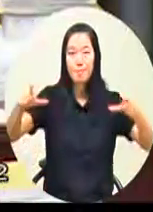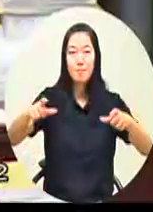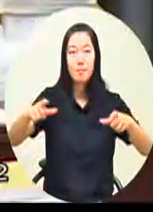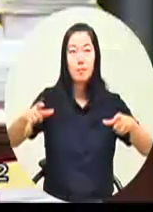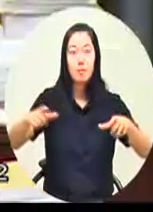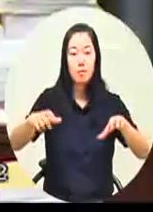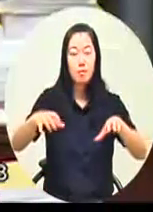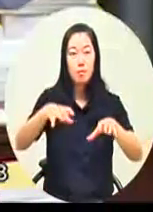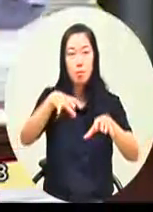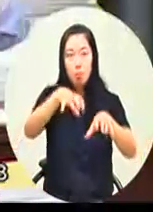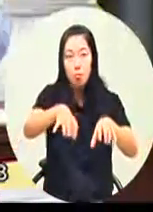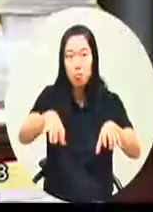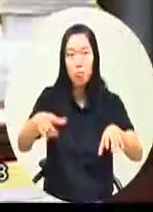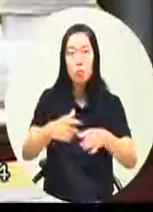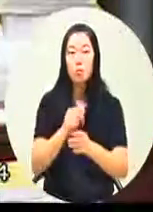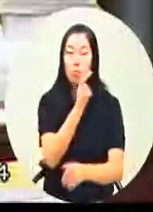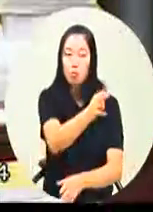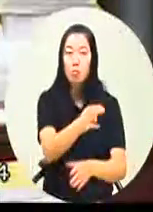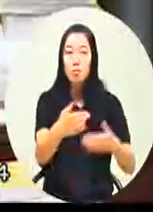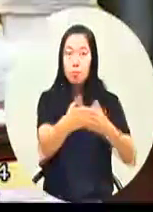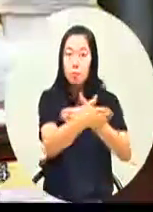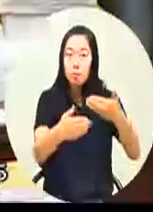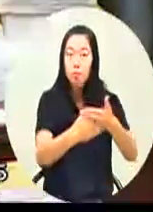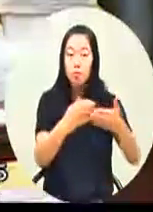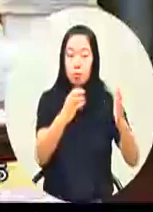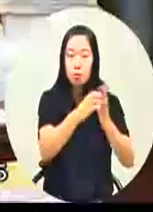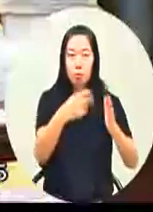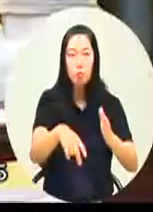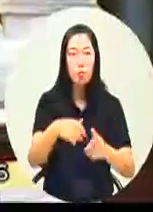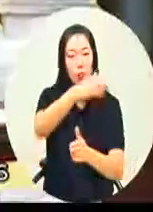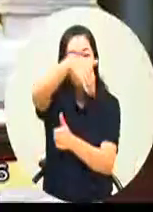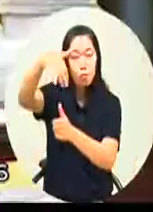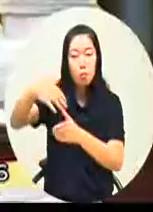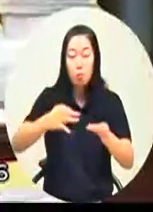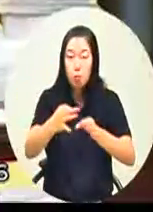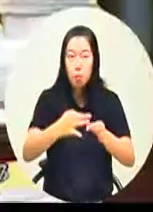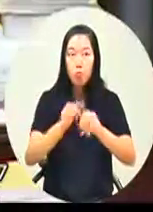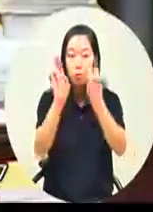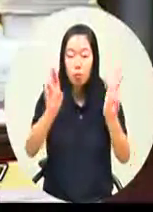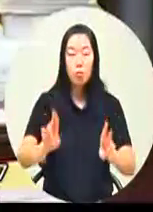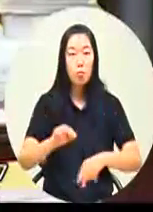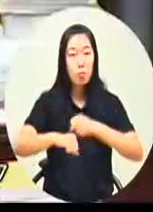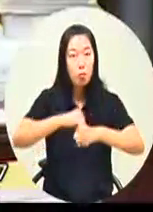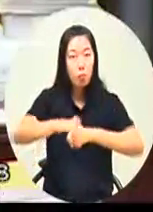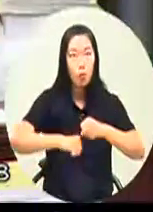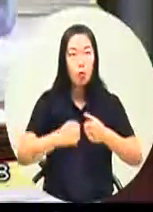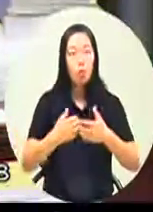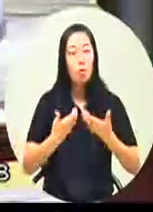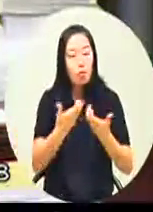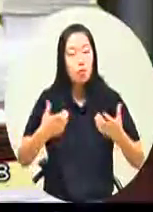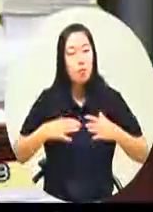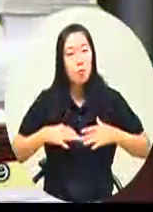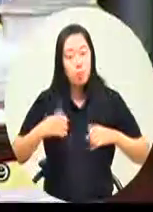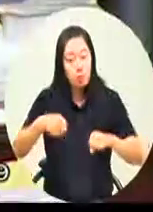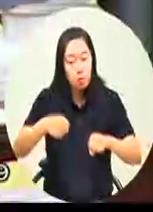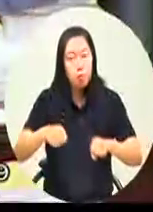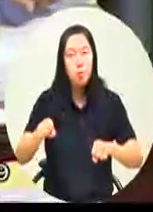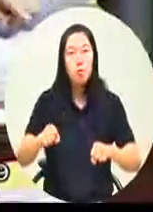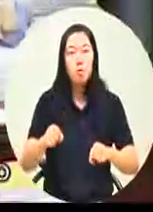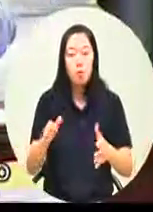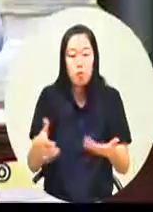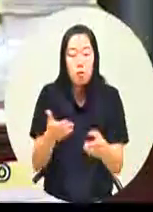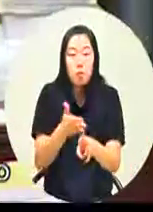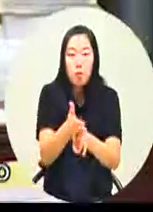能请交通局，你现在在所谓的招商电动汽车的。分享汽车那个站是哪一个轻轨的